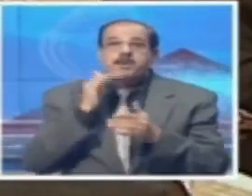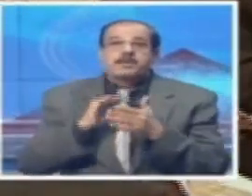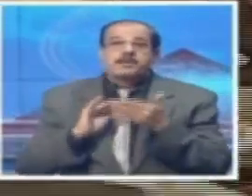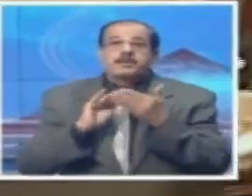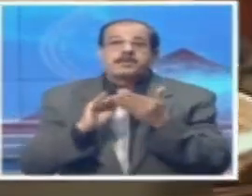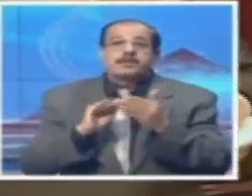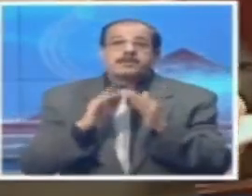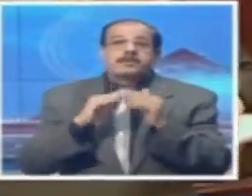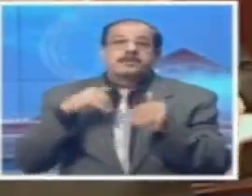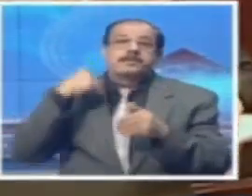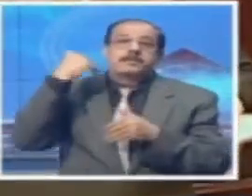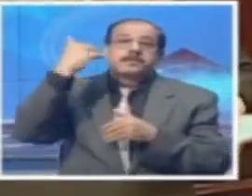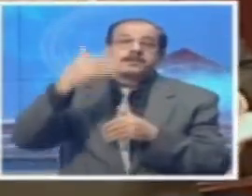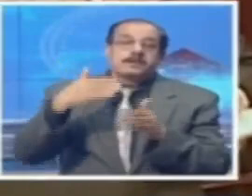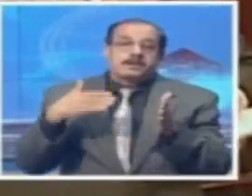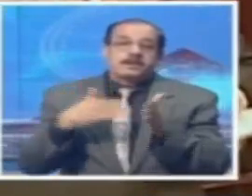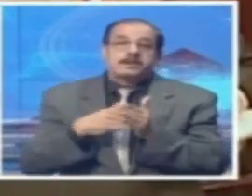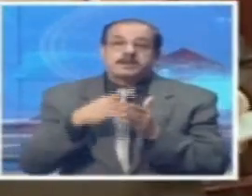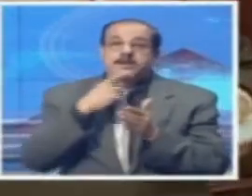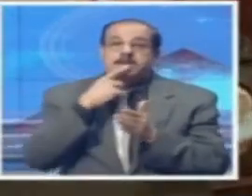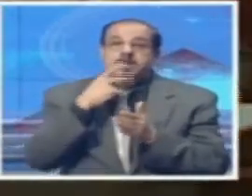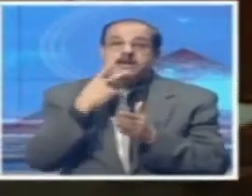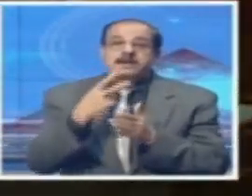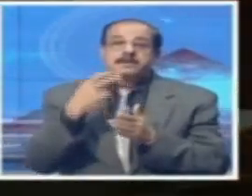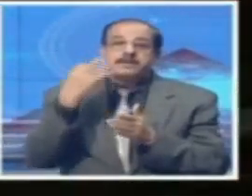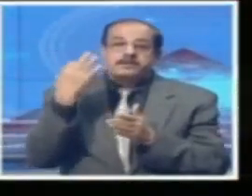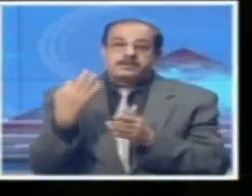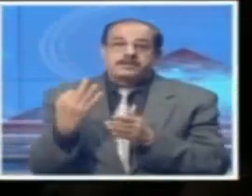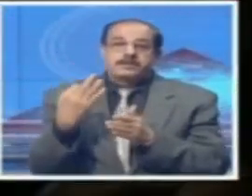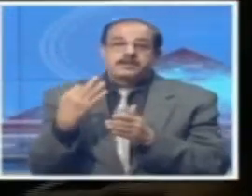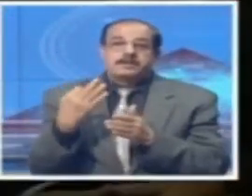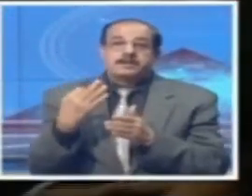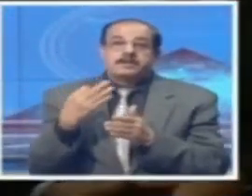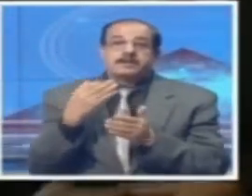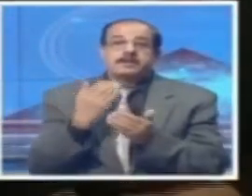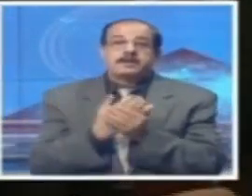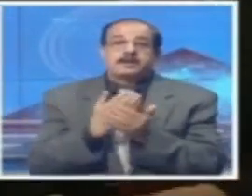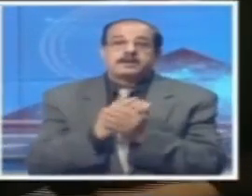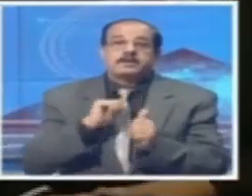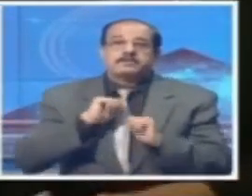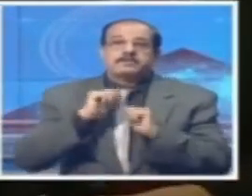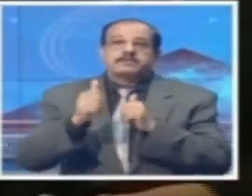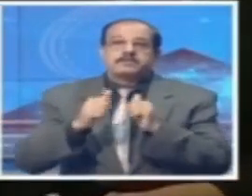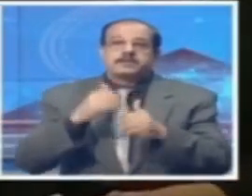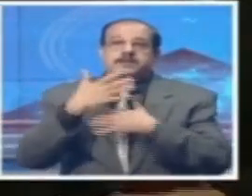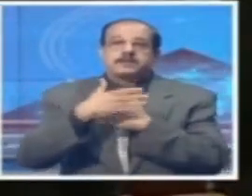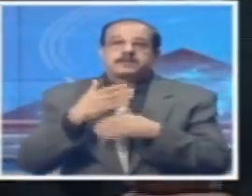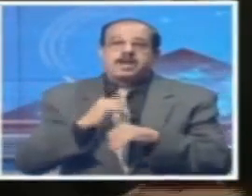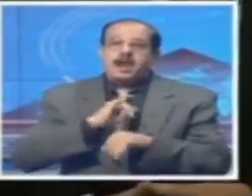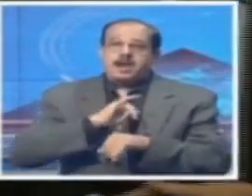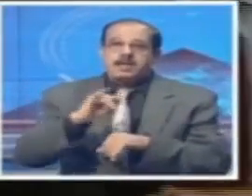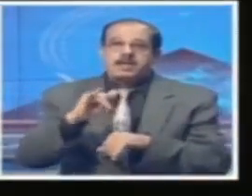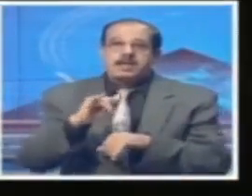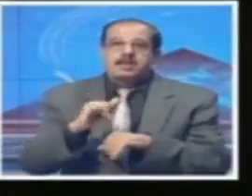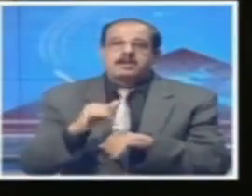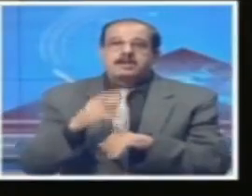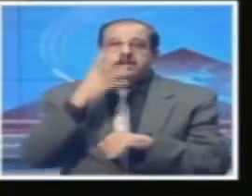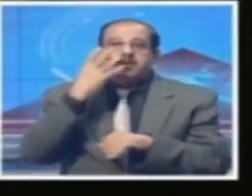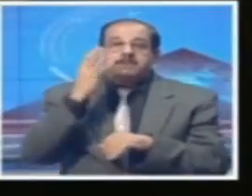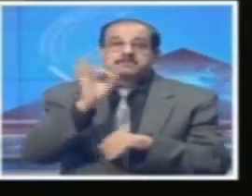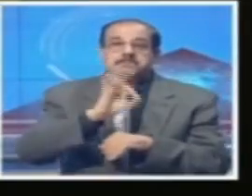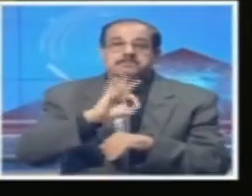مصر بعد انتهائها عام 2003 مرحلة الانطلاق. دائماً ما رعت